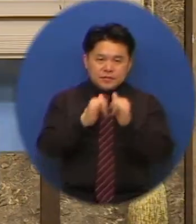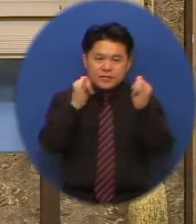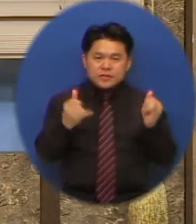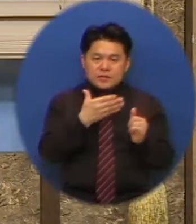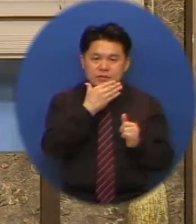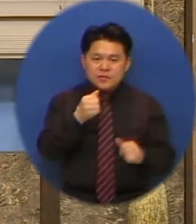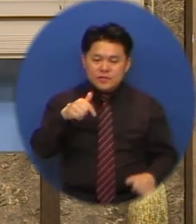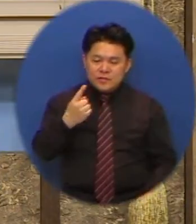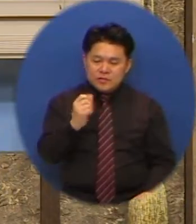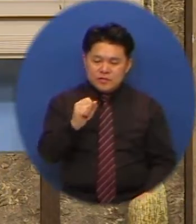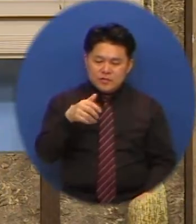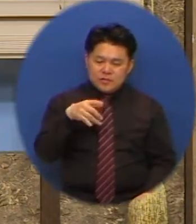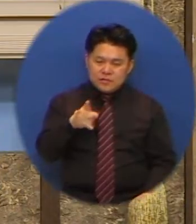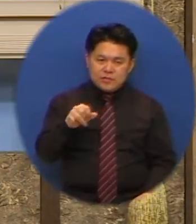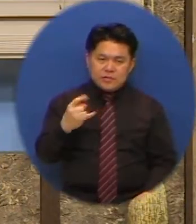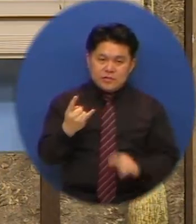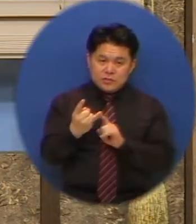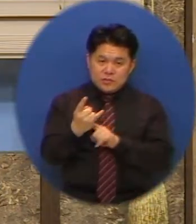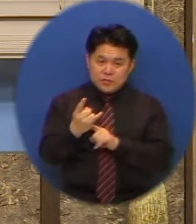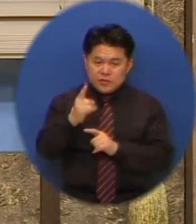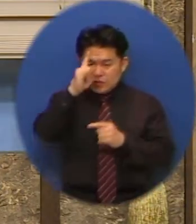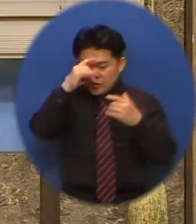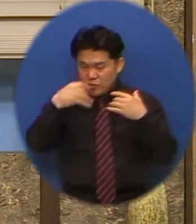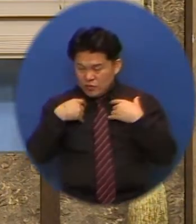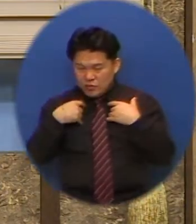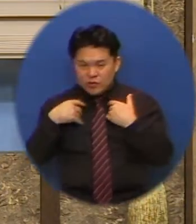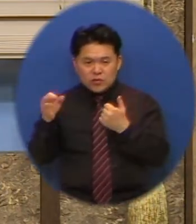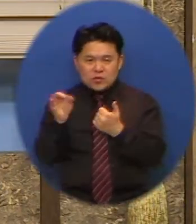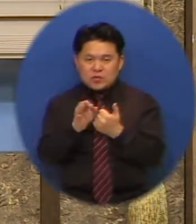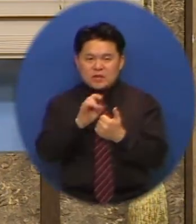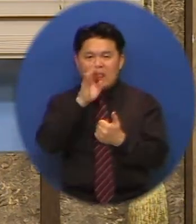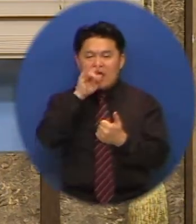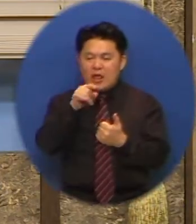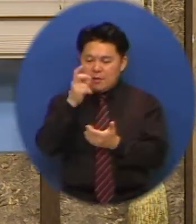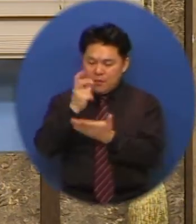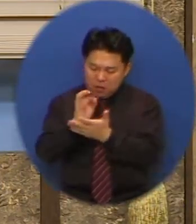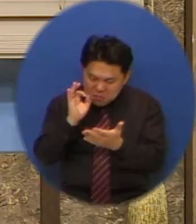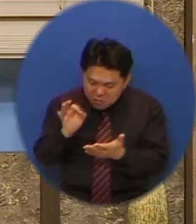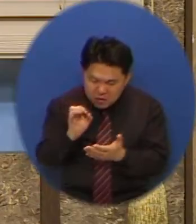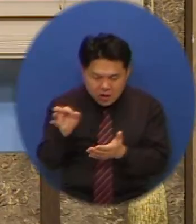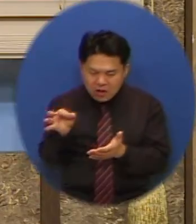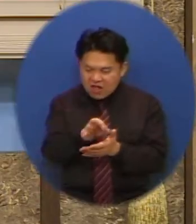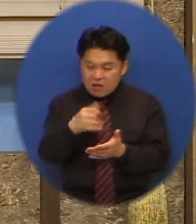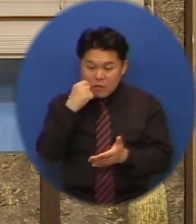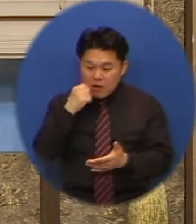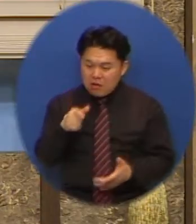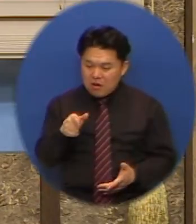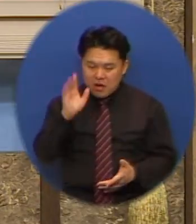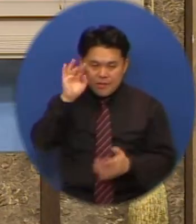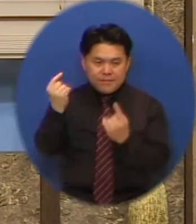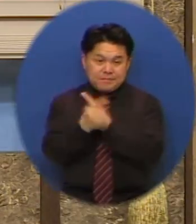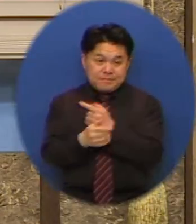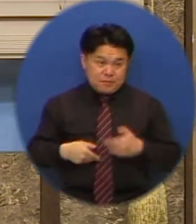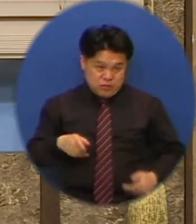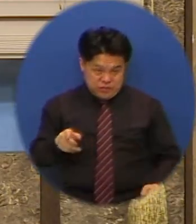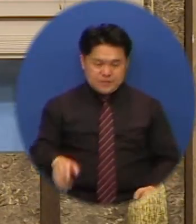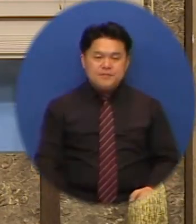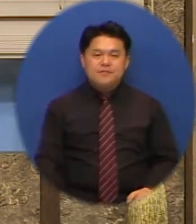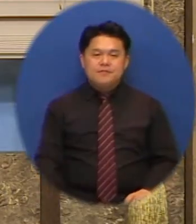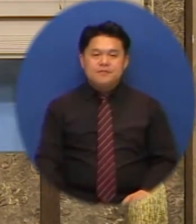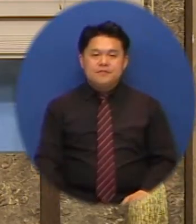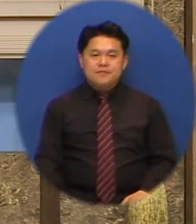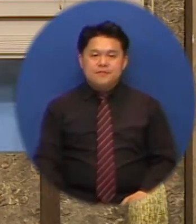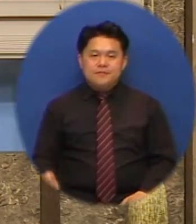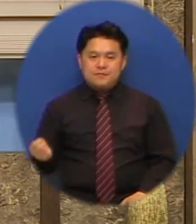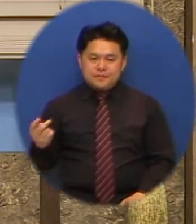애석하게도 중앙 정부나 지방 정부가 재정 지원을 해줄 수 없게 지금 법이 돼 있어요. 네. 그래서 이것도 언젠가 고쳐져야 되고 네. 중앙